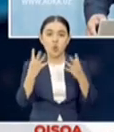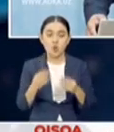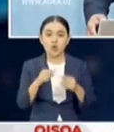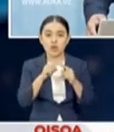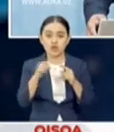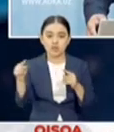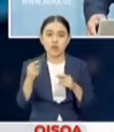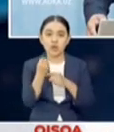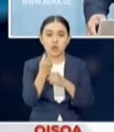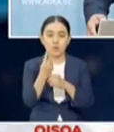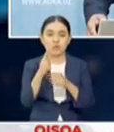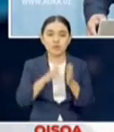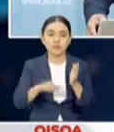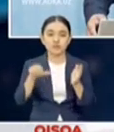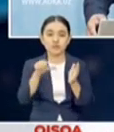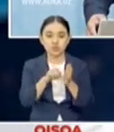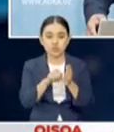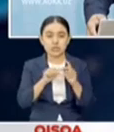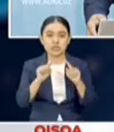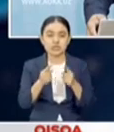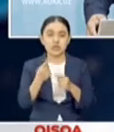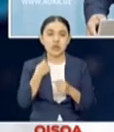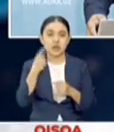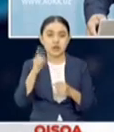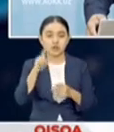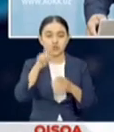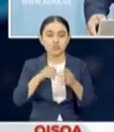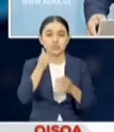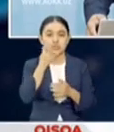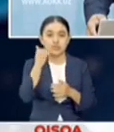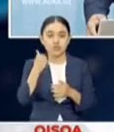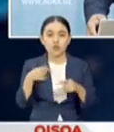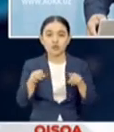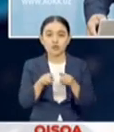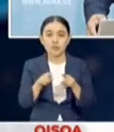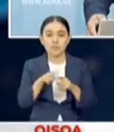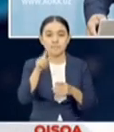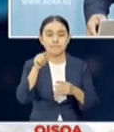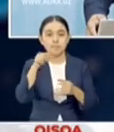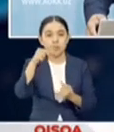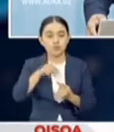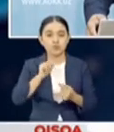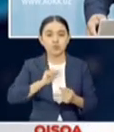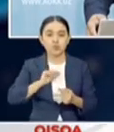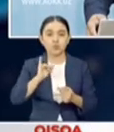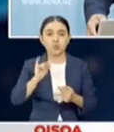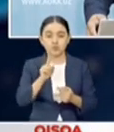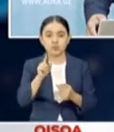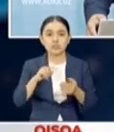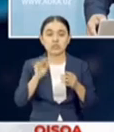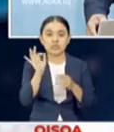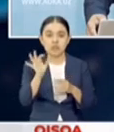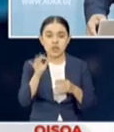qadar 1176 qisqa raqamli ishonch telefoni hamda munosib mehnat uz Telegram